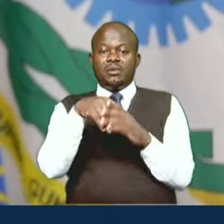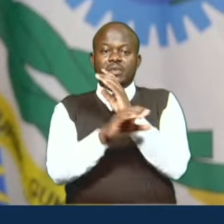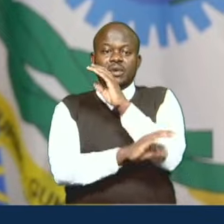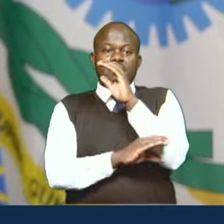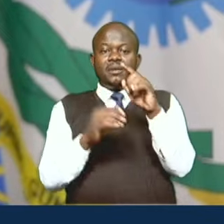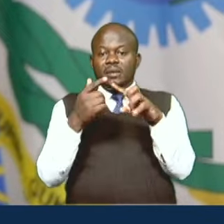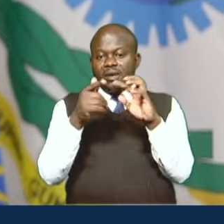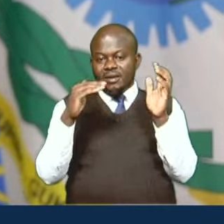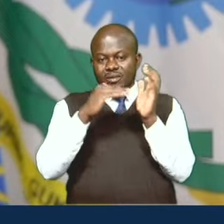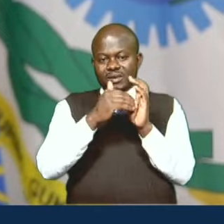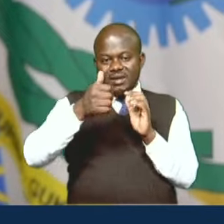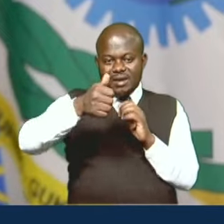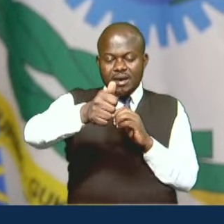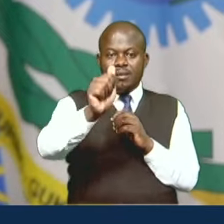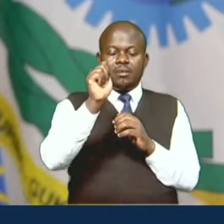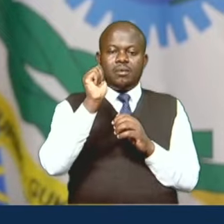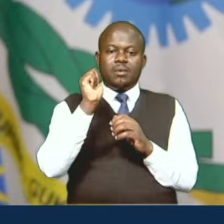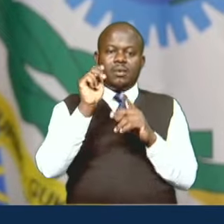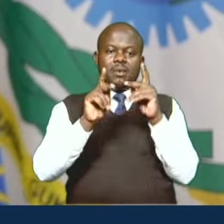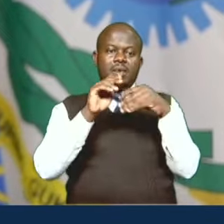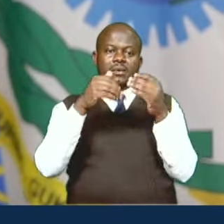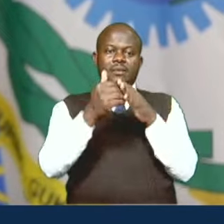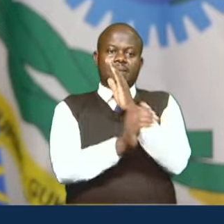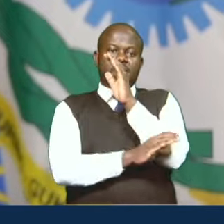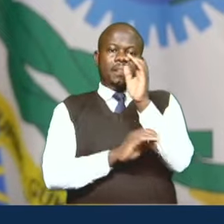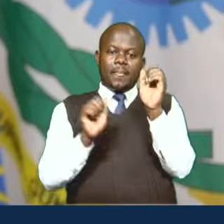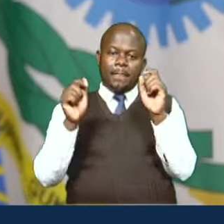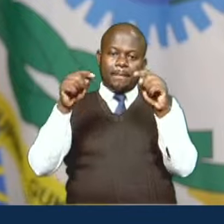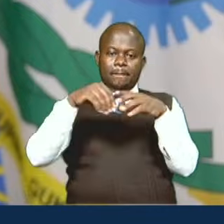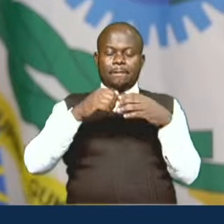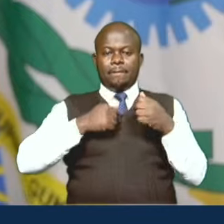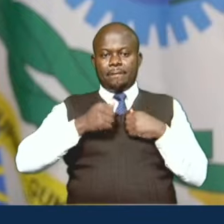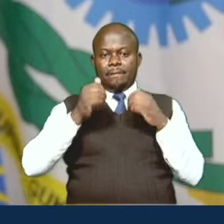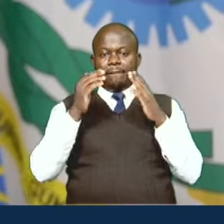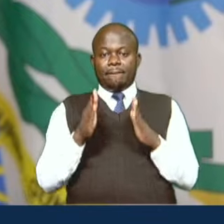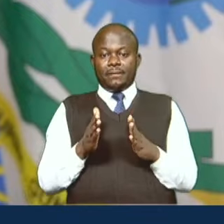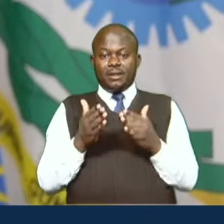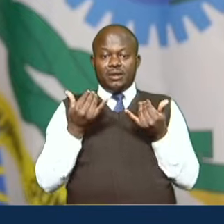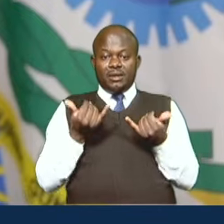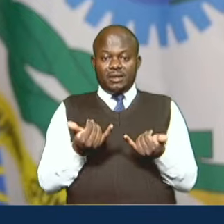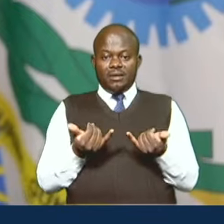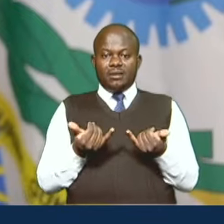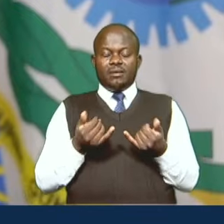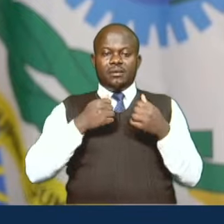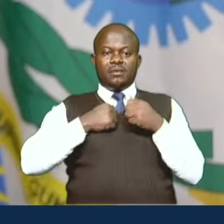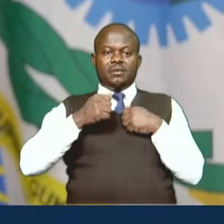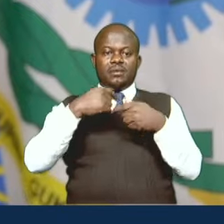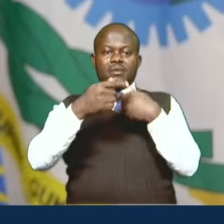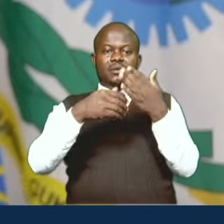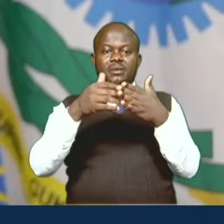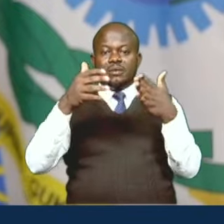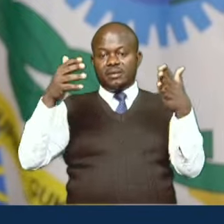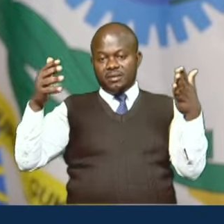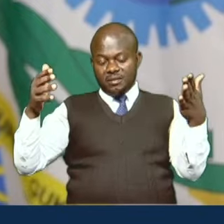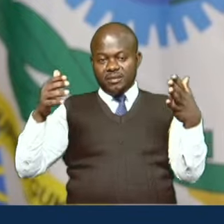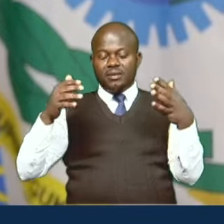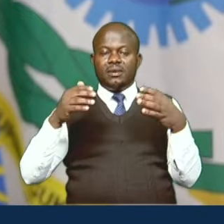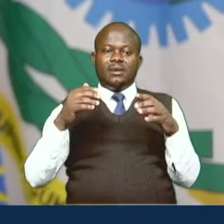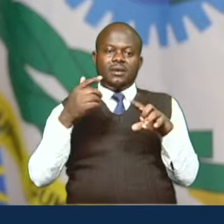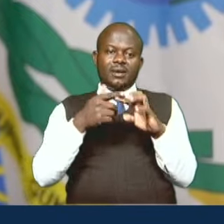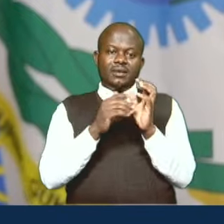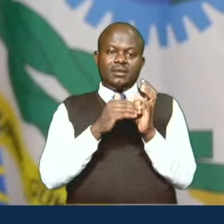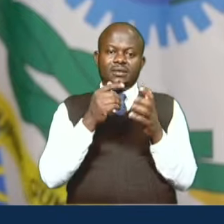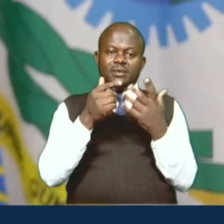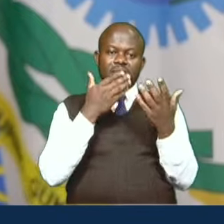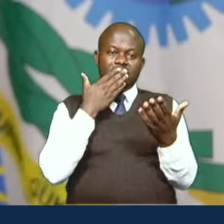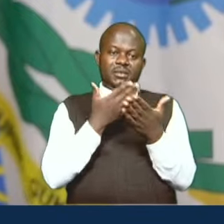nabo abaturage b'ibyo bihugu nabo bakaza mu Rwanda. Rero u Rwanda rurakomeza rwagura amarembo kandi ni ibintu byiza